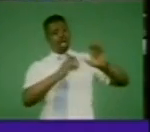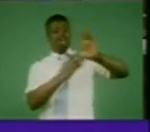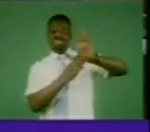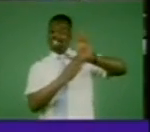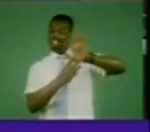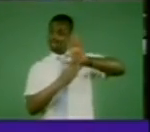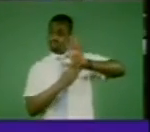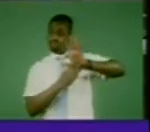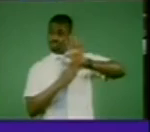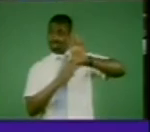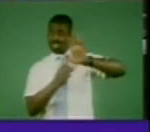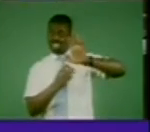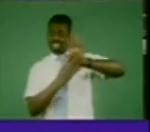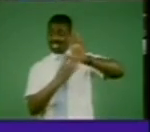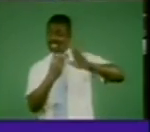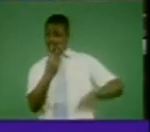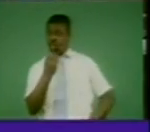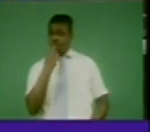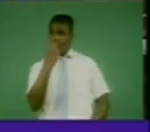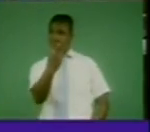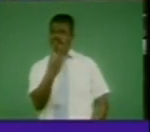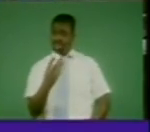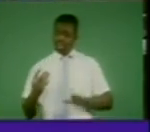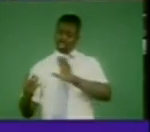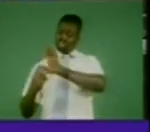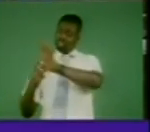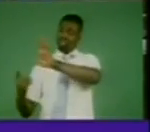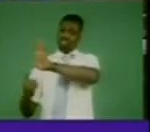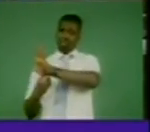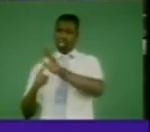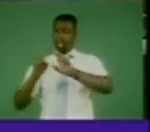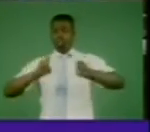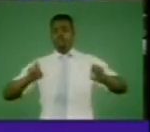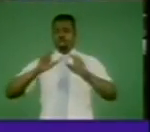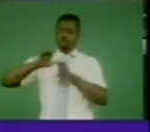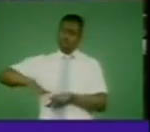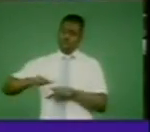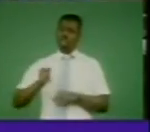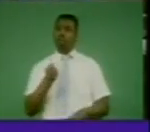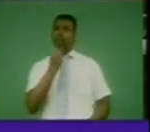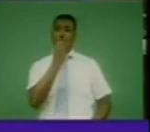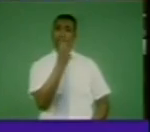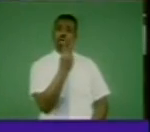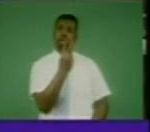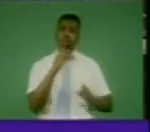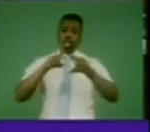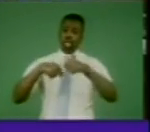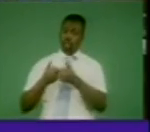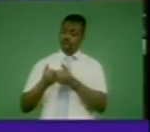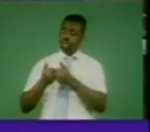na ibara ya 96. Ibara zilizobaki zilikuwa zina kura 3 isipokuwa ibara